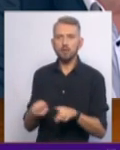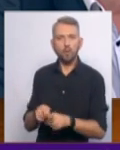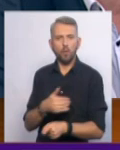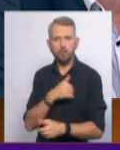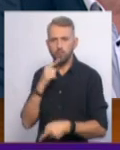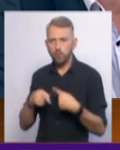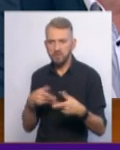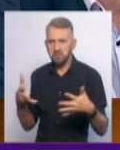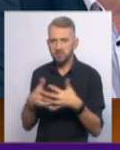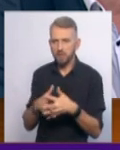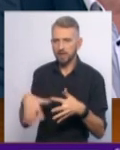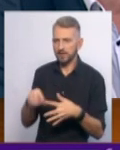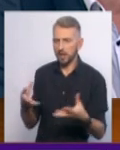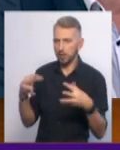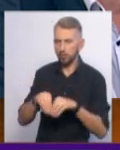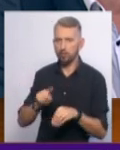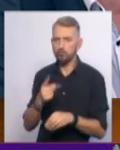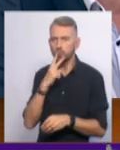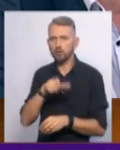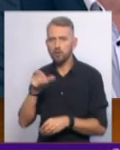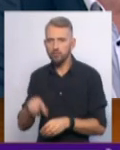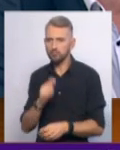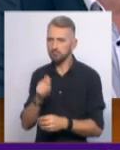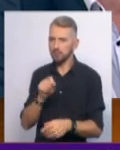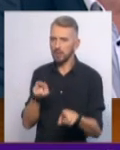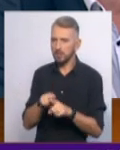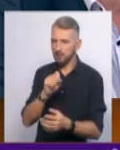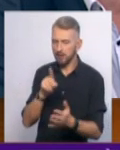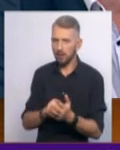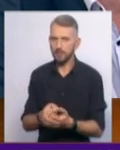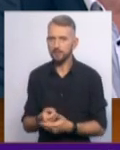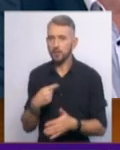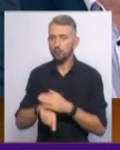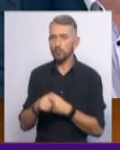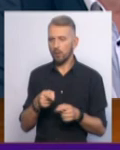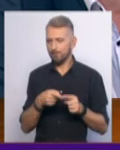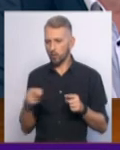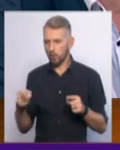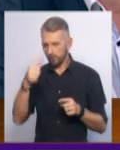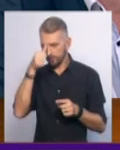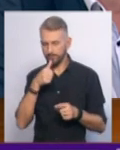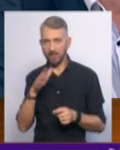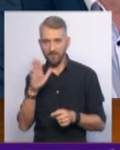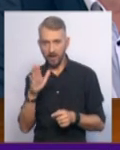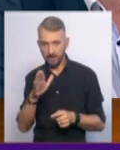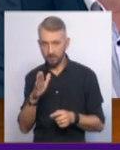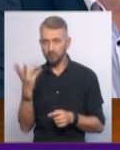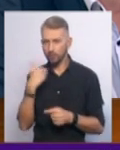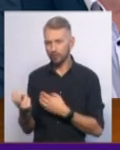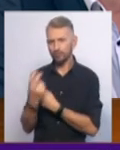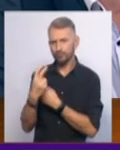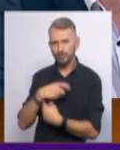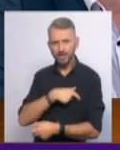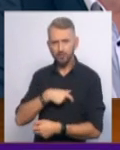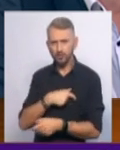постійно змішати це все разом? І чому глядачі ставлять саме такі питання? Тому що впродовж вересня, коли до нас приходили депутати Київської міської ради